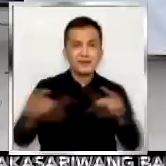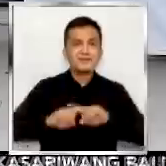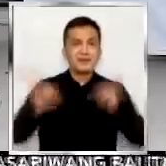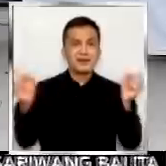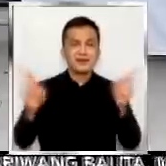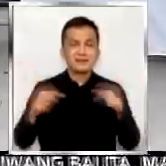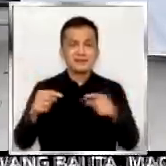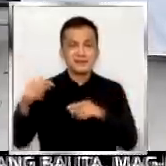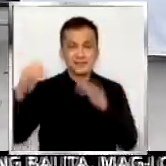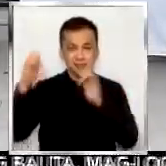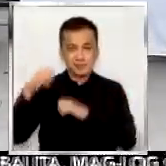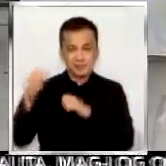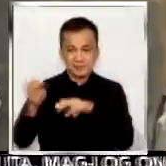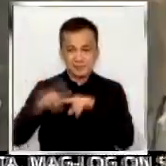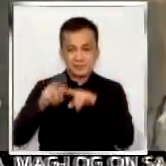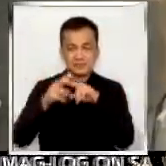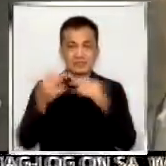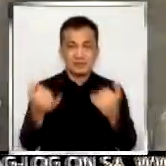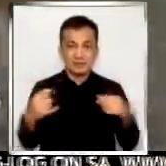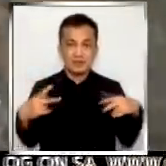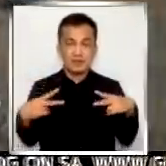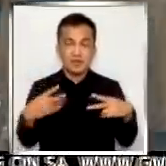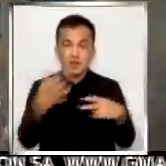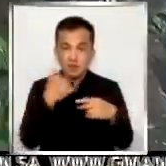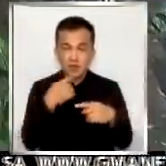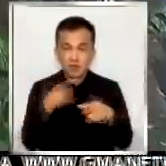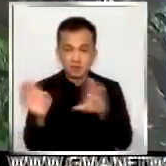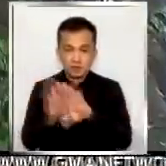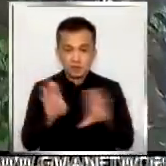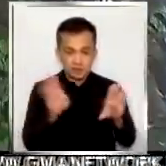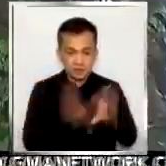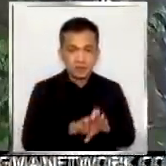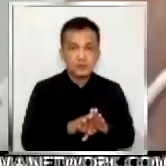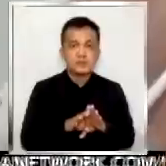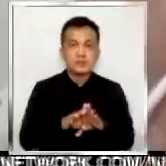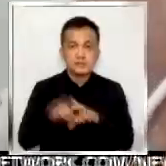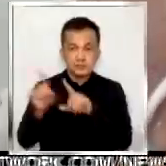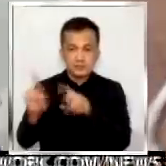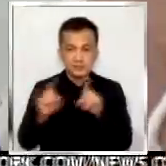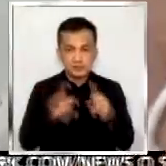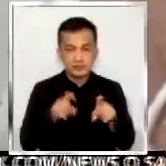season. Maaring dahil daw ito sa pagsasara ngayong holidays ng mga testing center.